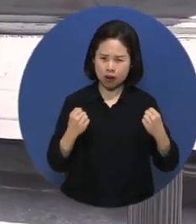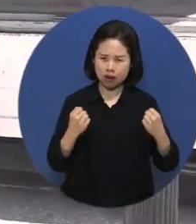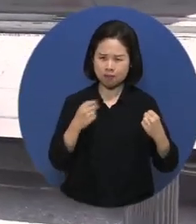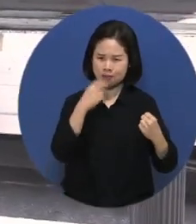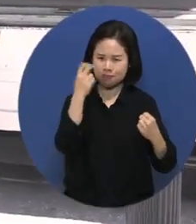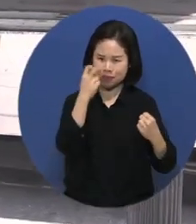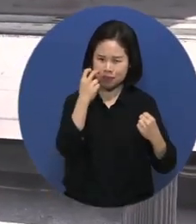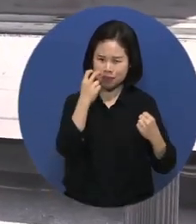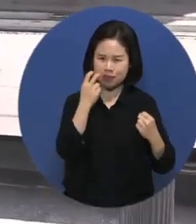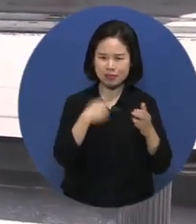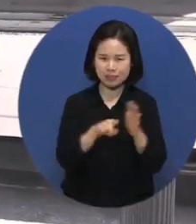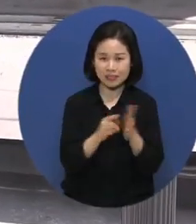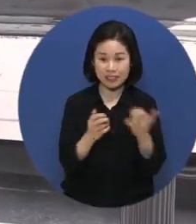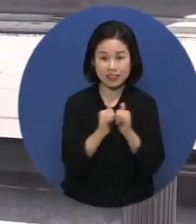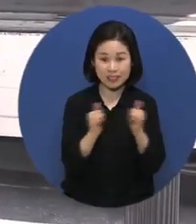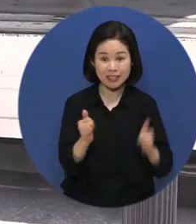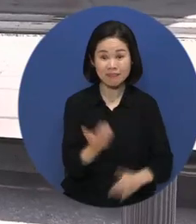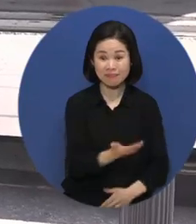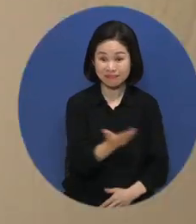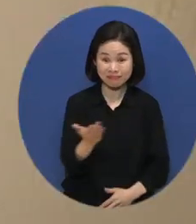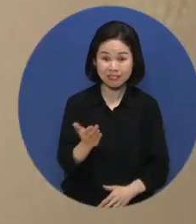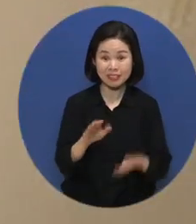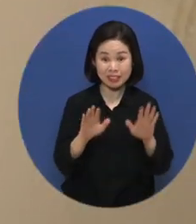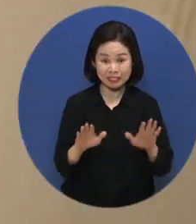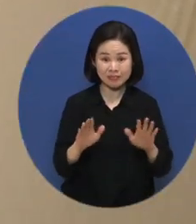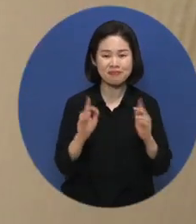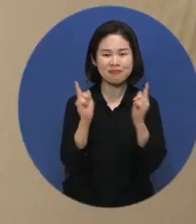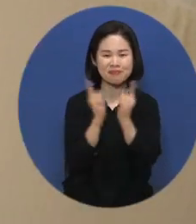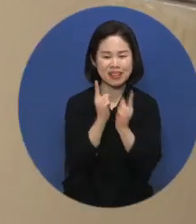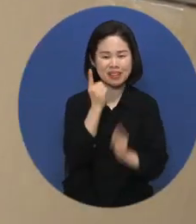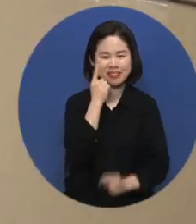지금부터 이들을 함께 만나보시겠어요?